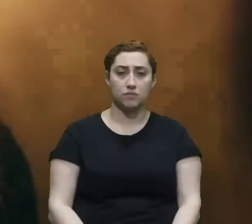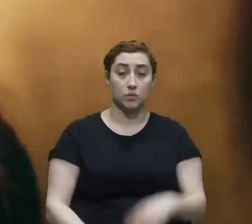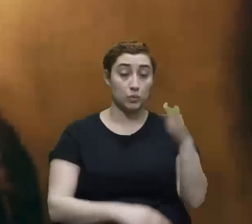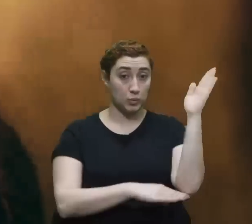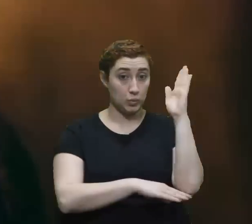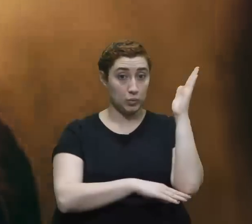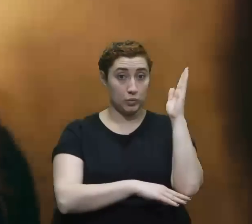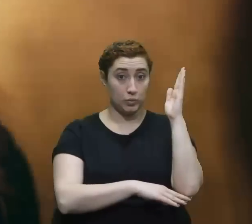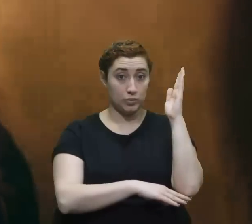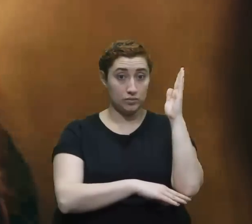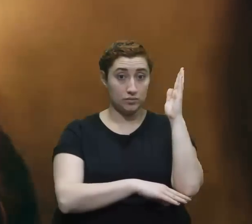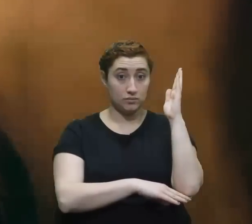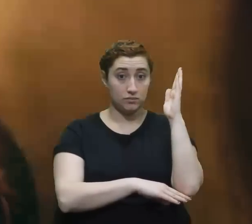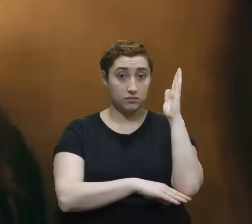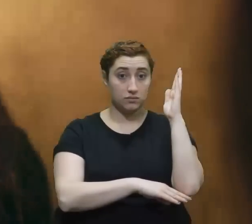Uzun boylu.